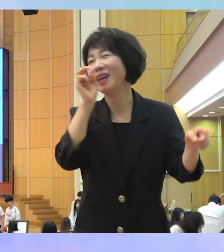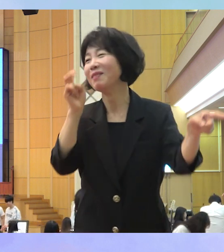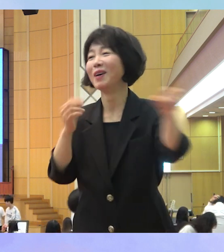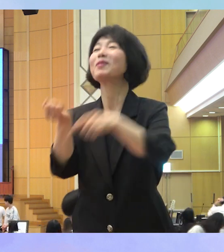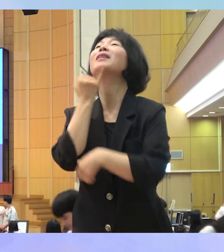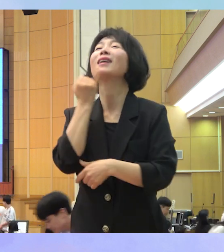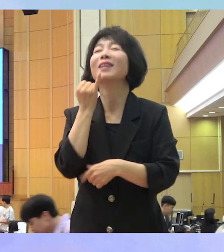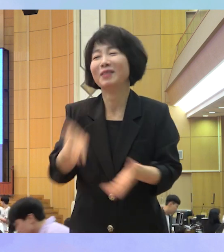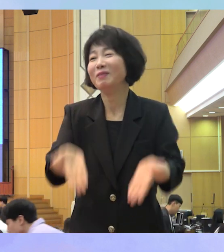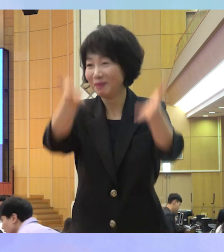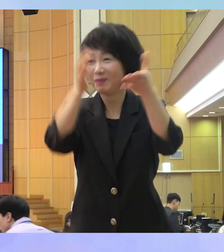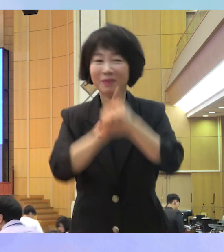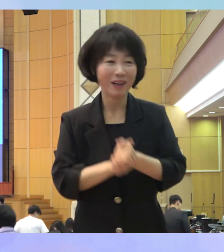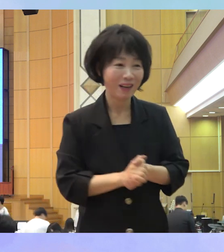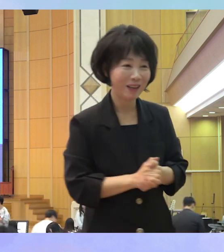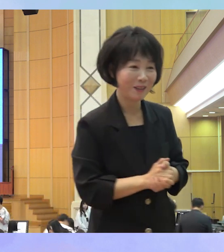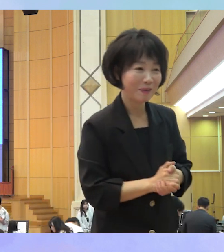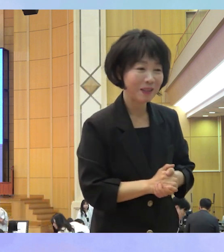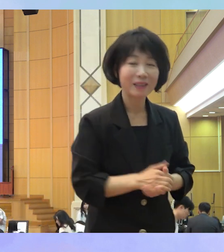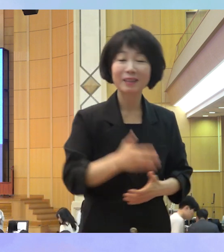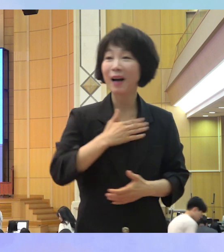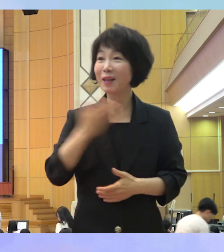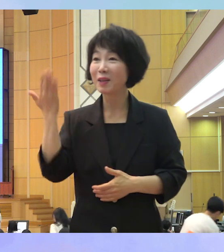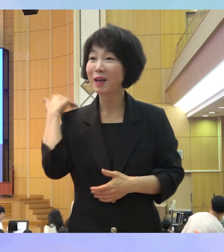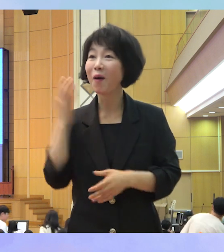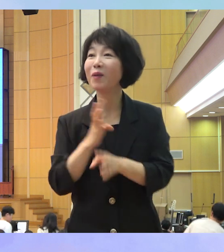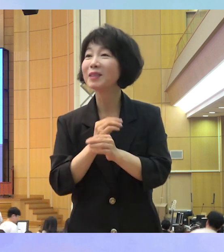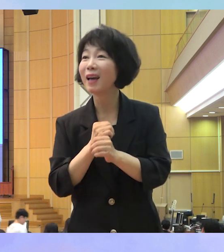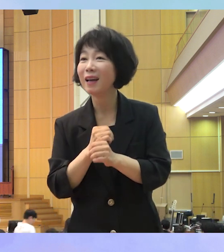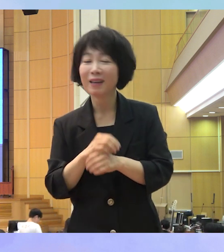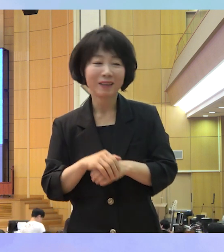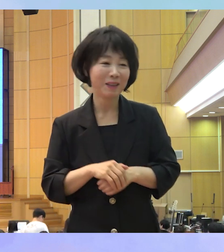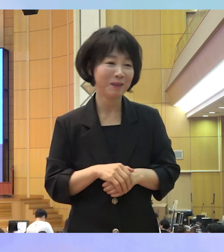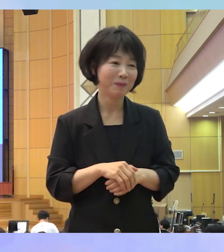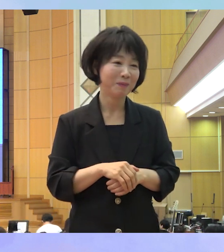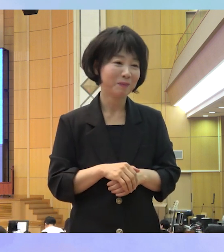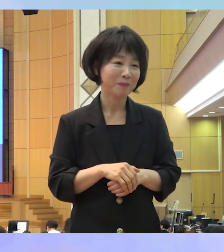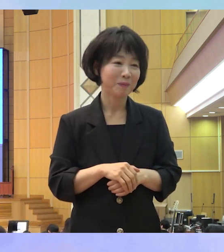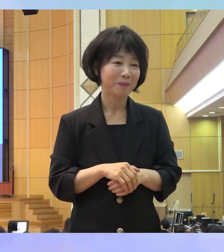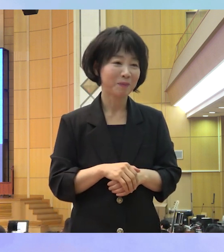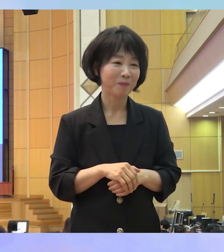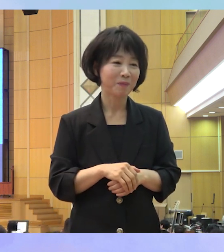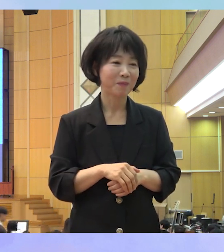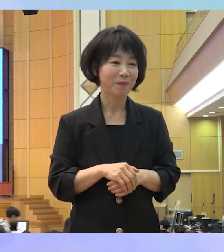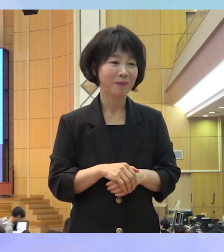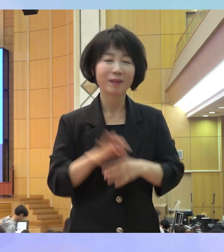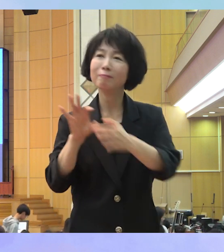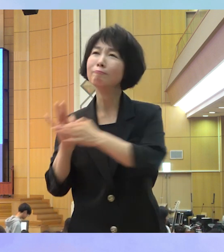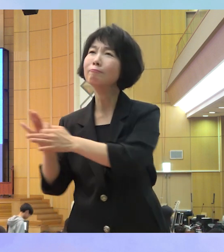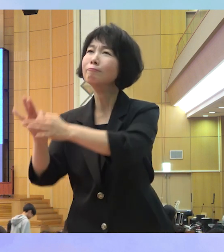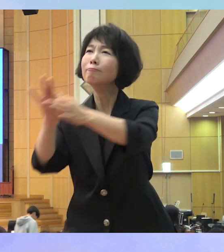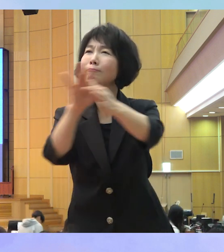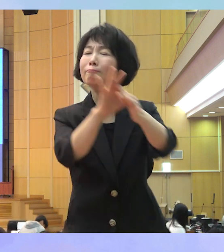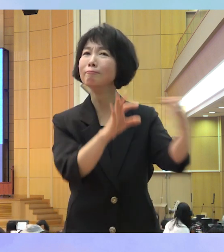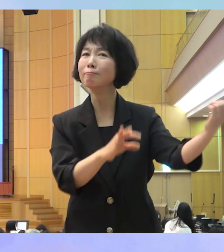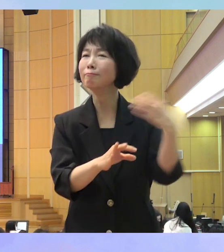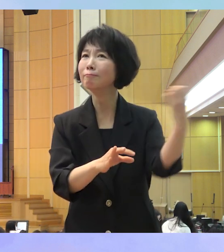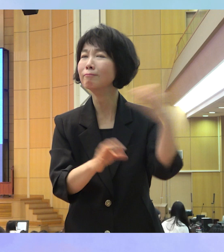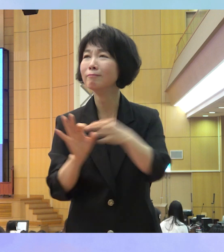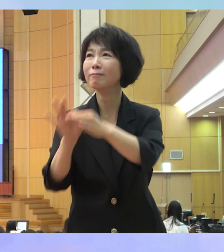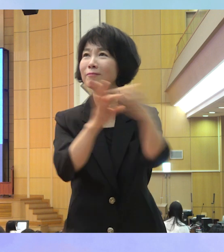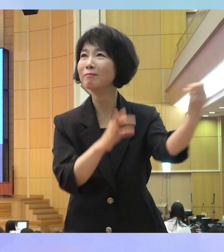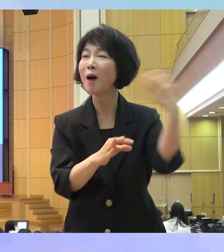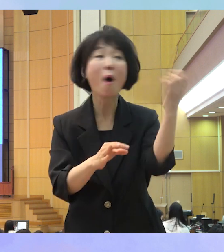그 제가 예전에 그런 거를 들었어요. 그러니까 제가 직접 이렇게 저한테 대놓고 그렇게 얘기하신 건 말씀하신 건